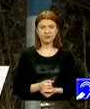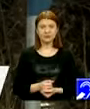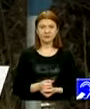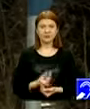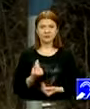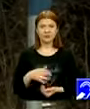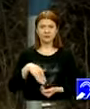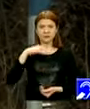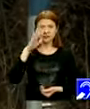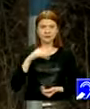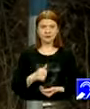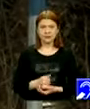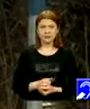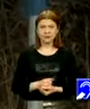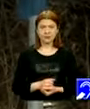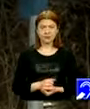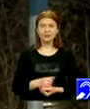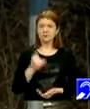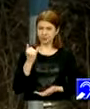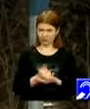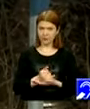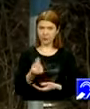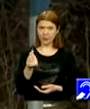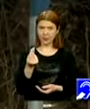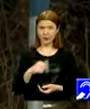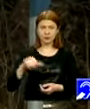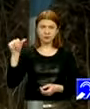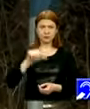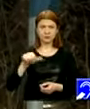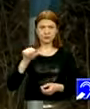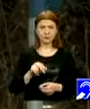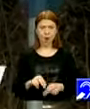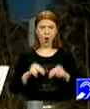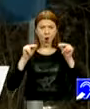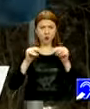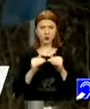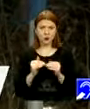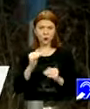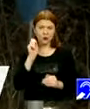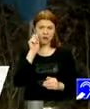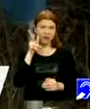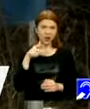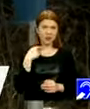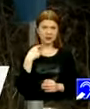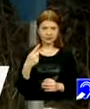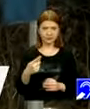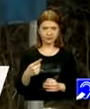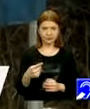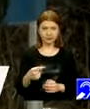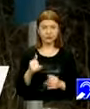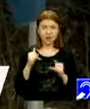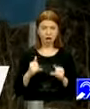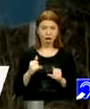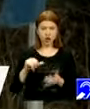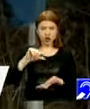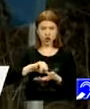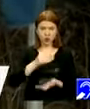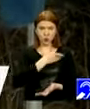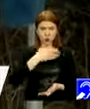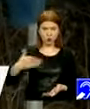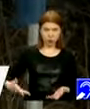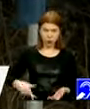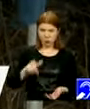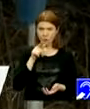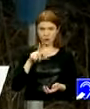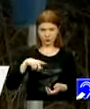Bună ziua, Laura, bun găsit, doamnelor și domnilor. Într-adevăr, prețurile carburanților au ajuns să crească de la săptămână la săptămână. Aici, în centrul Bucureștiului, unde